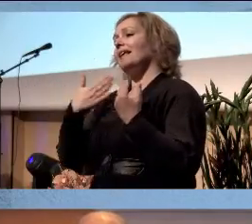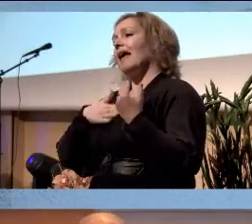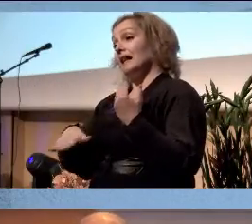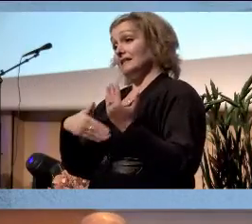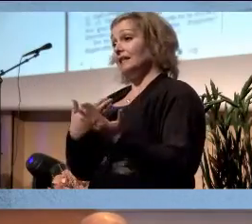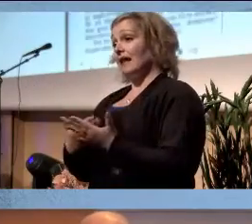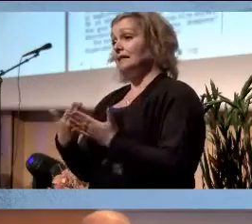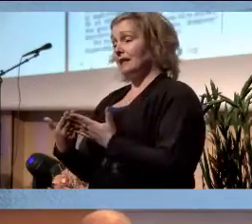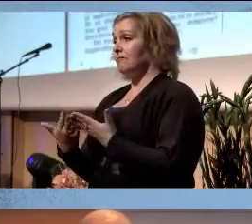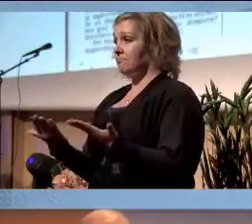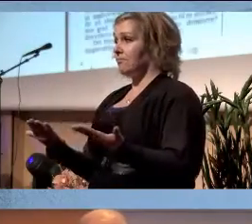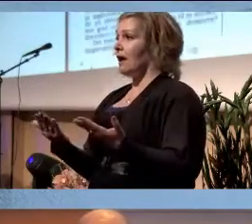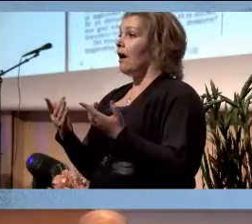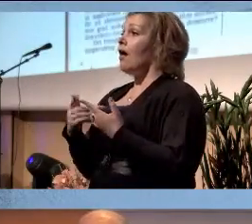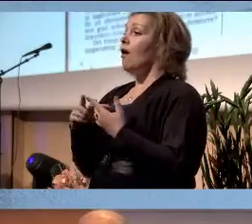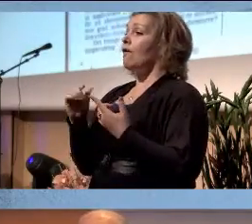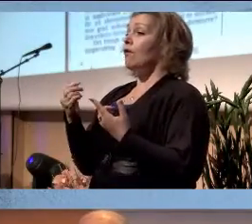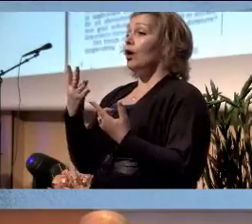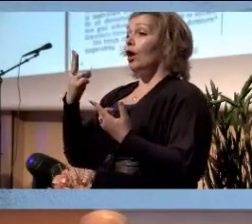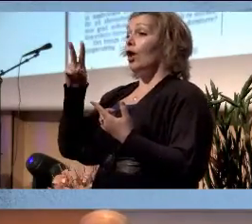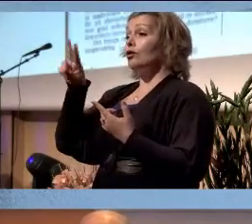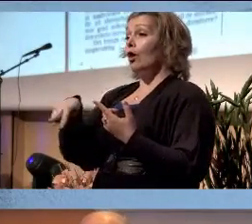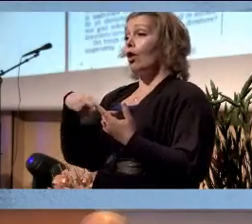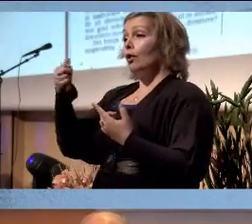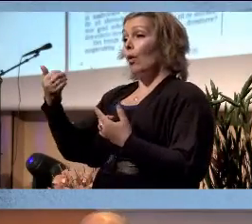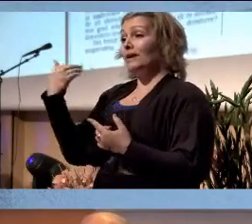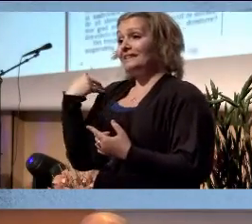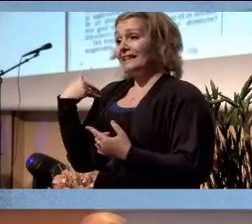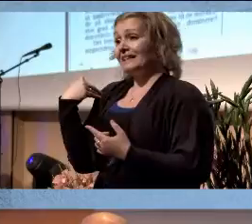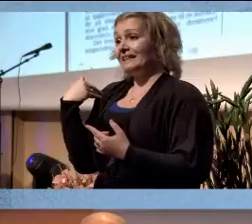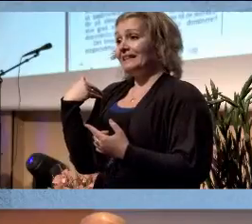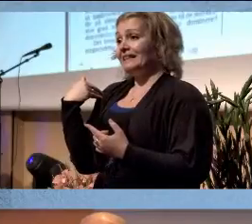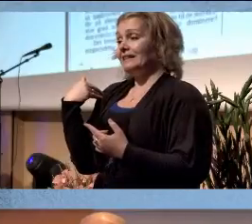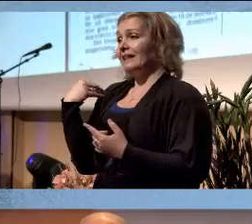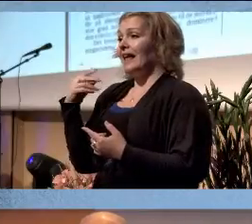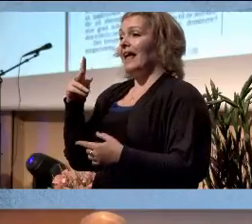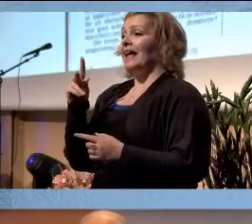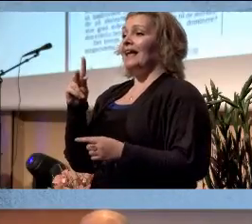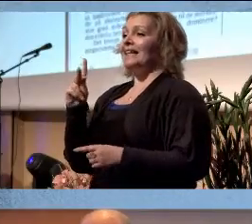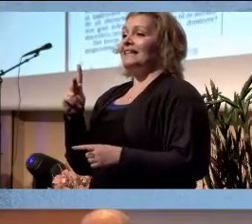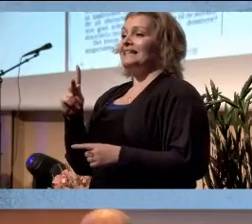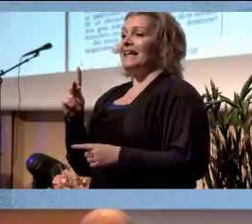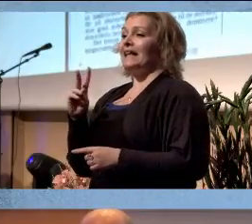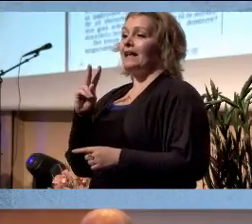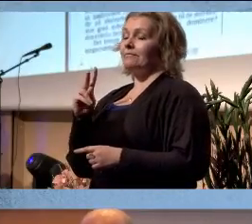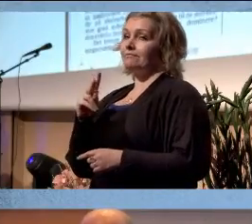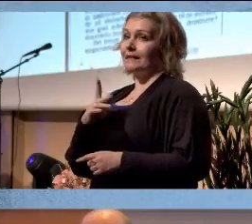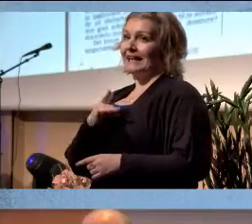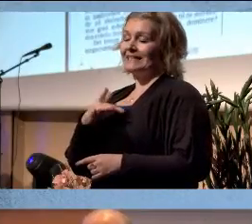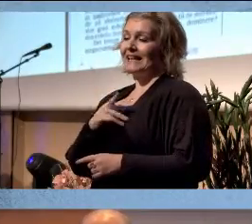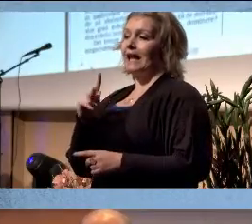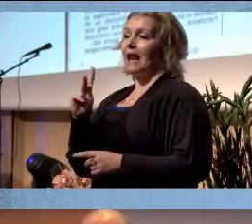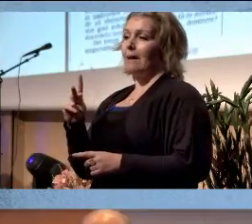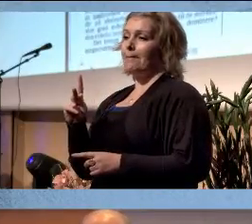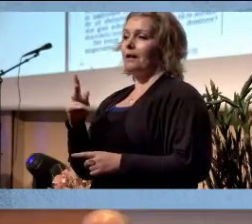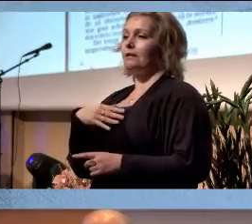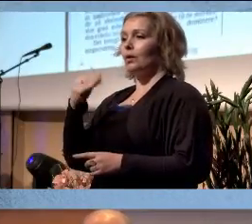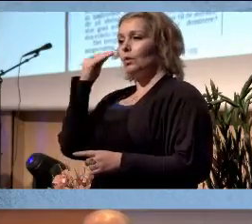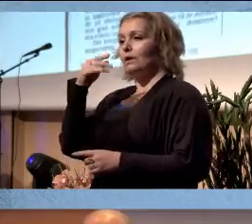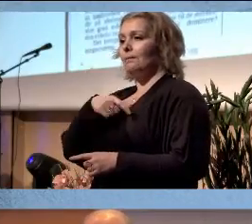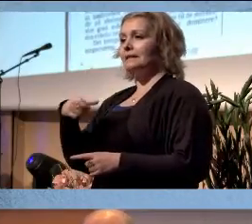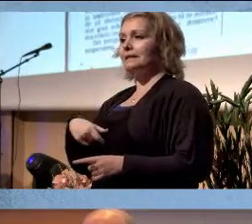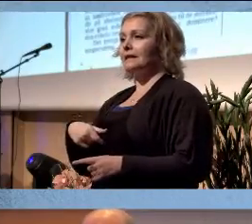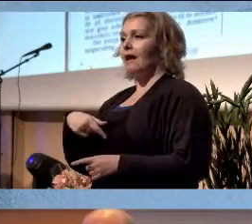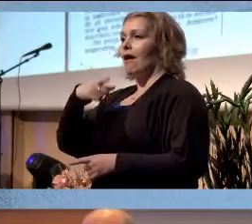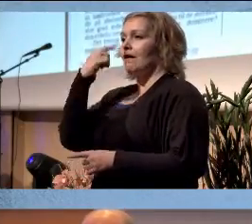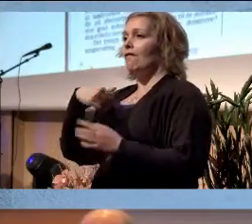helsetjeneste. For 12 år siden så var Kristin Clemet kunnskapsminister, og hun sa da, foreldrene bør